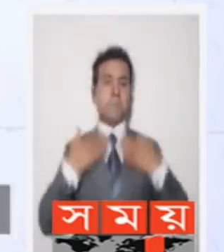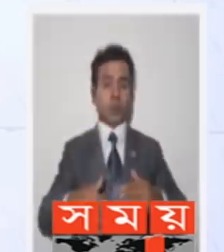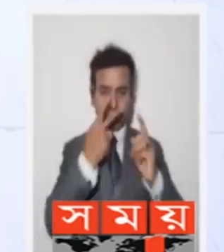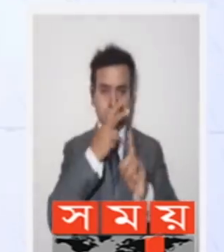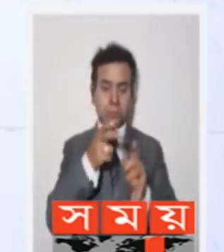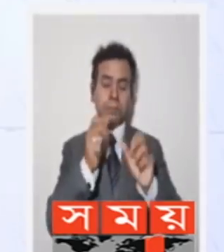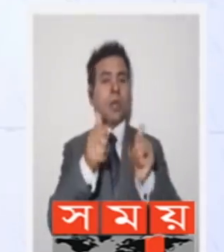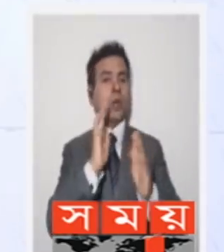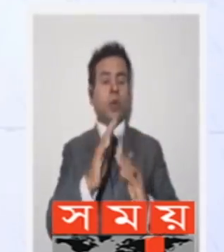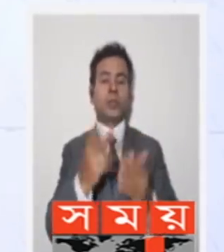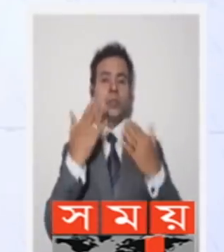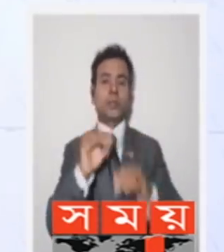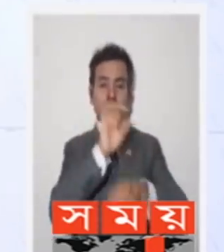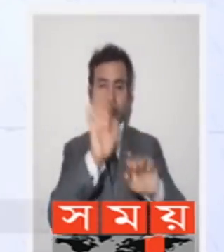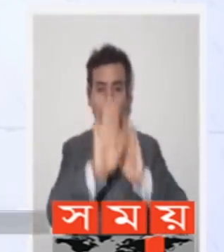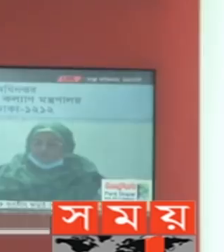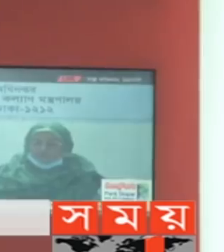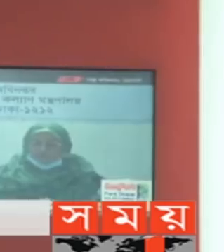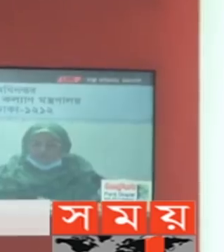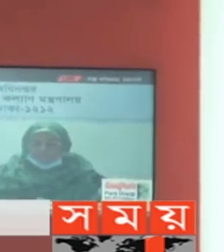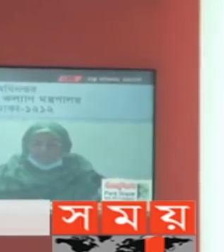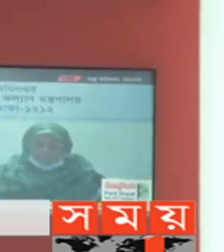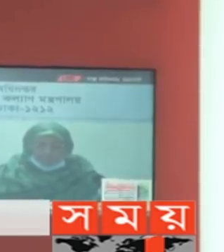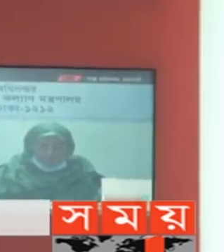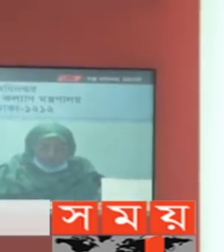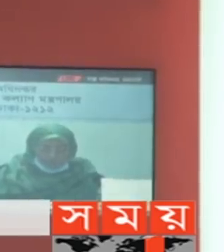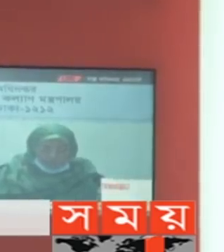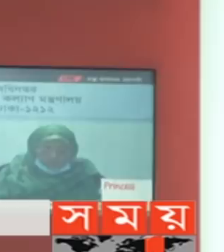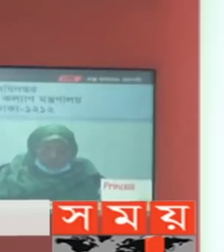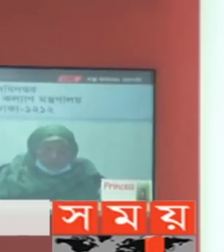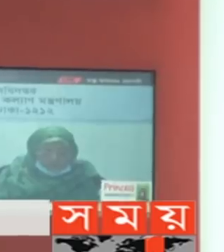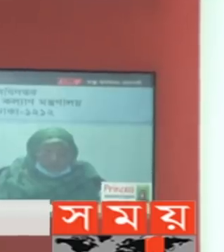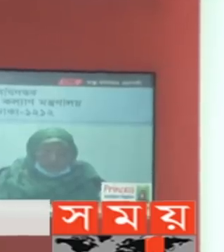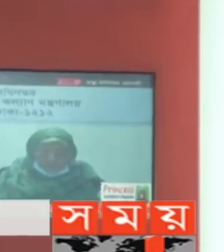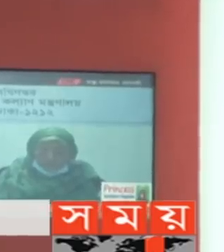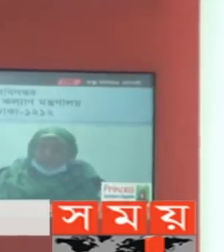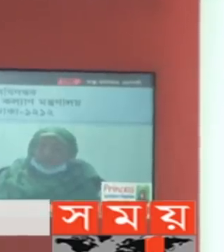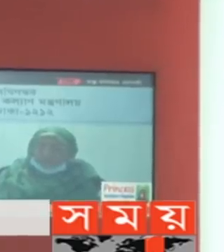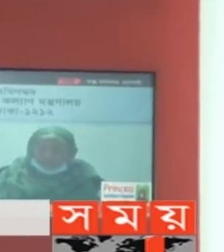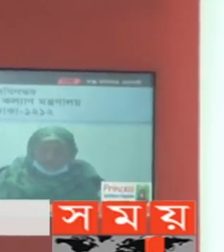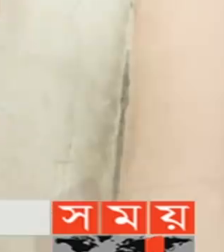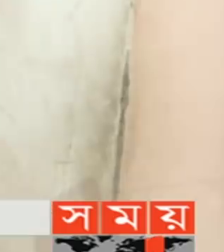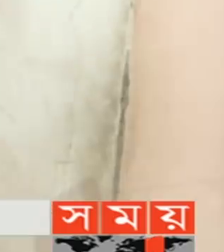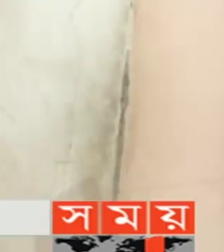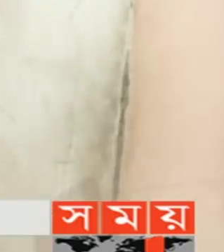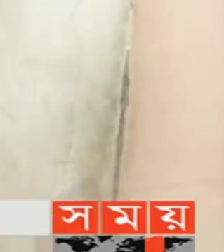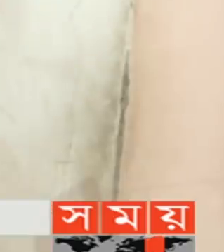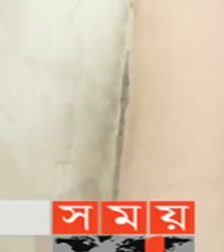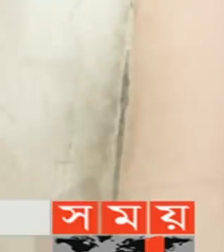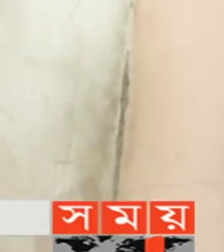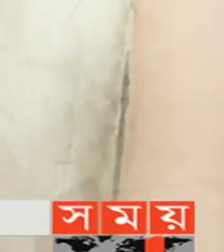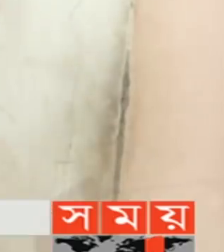2,414 জন। প্রথমবারের মতো সুস্থ হয়ে ওঠা ও মৃতদের হার নিয়ে কথা বলে স্বাস্থ্য অধিদপ্তর। বলা হয় সংক্রমিতদের